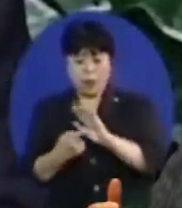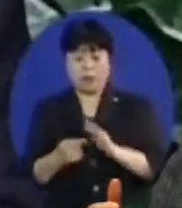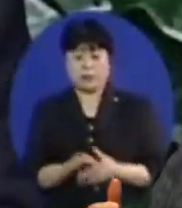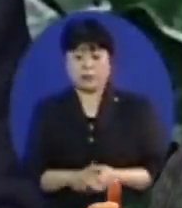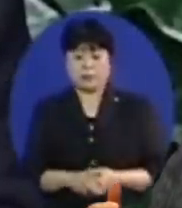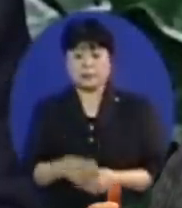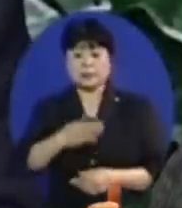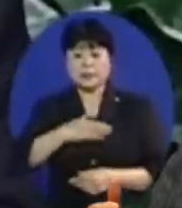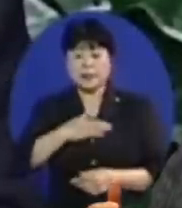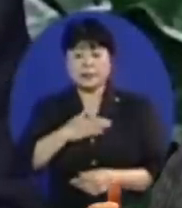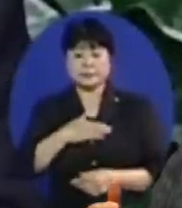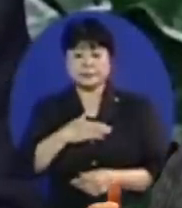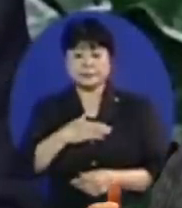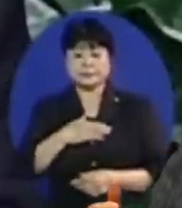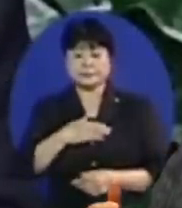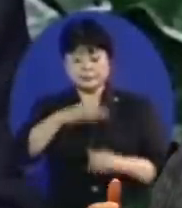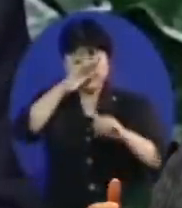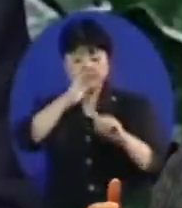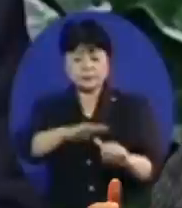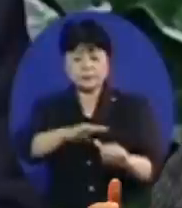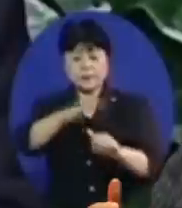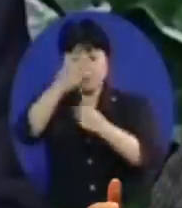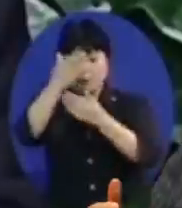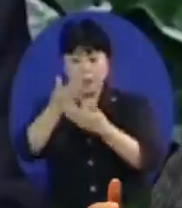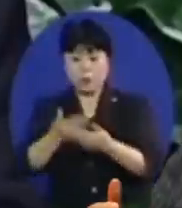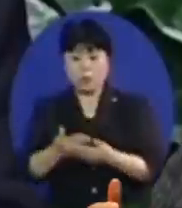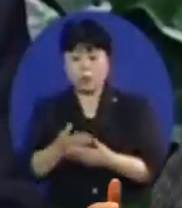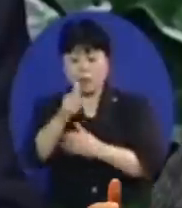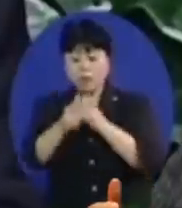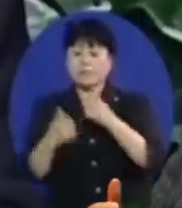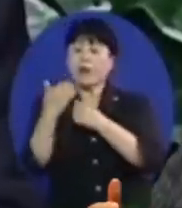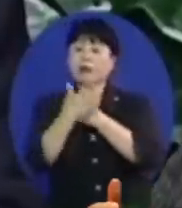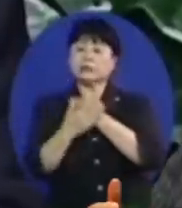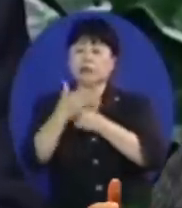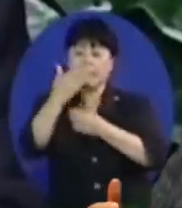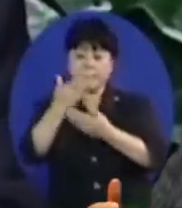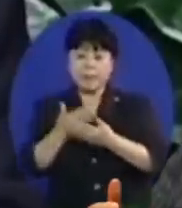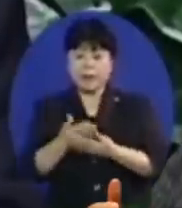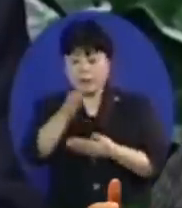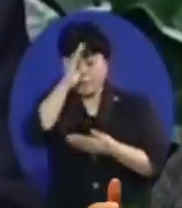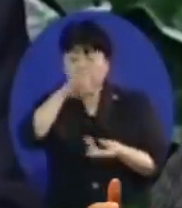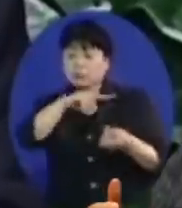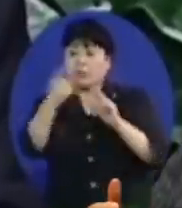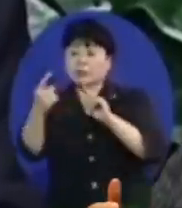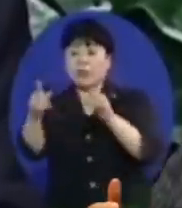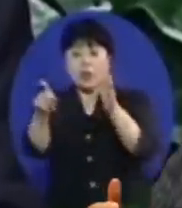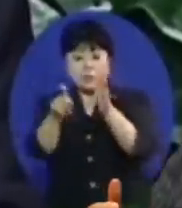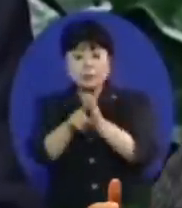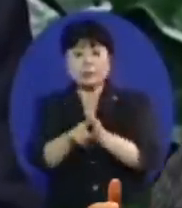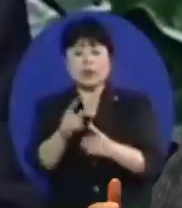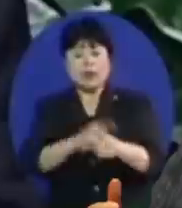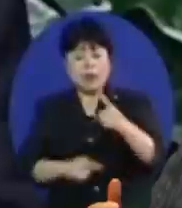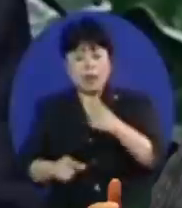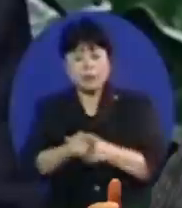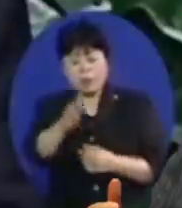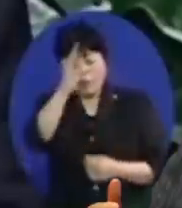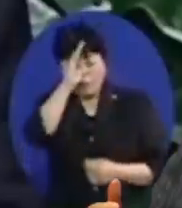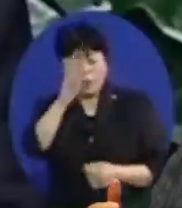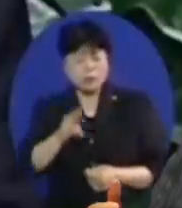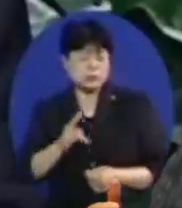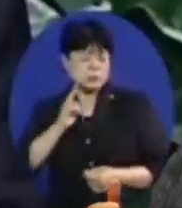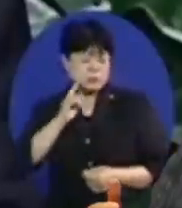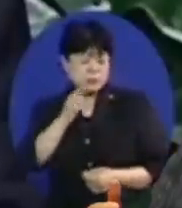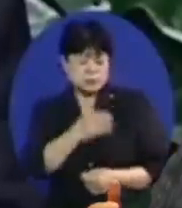내가 안수기도를 받고 하나님의 은혜를 입어 병이 낫는다고 믿고 있는데 점점 병이 더 아파지고